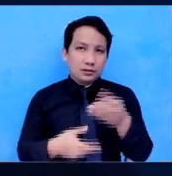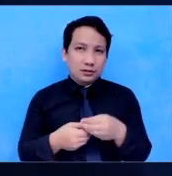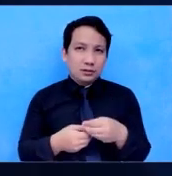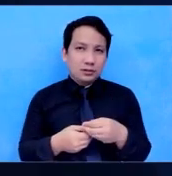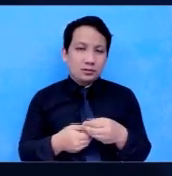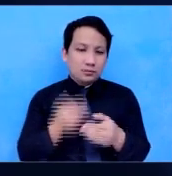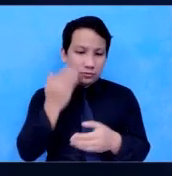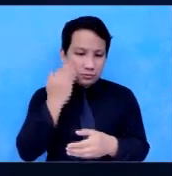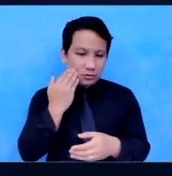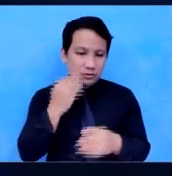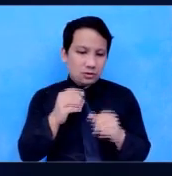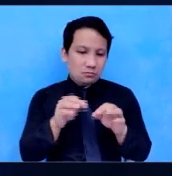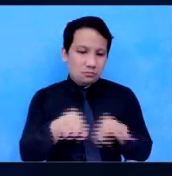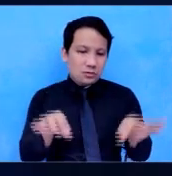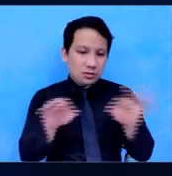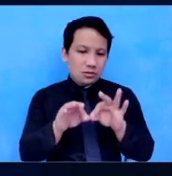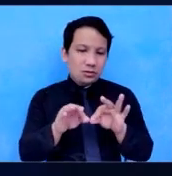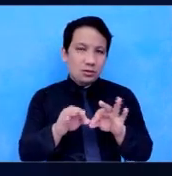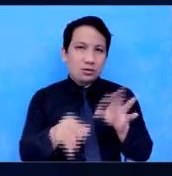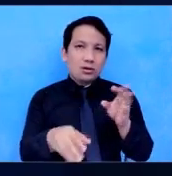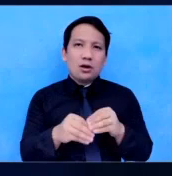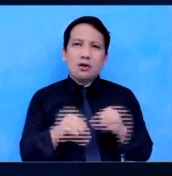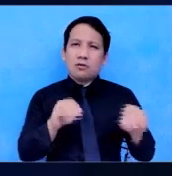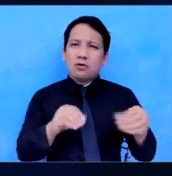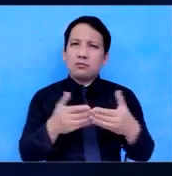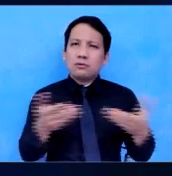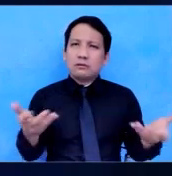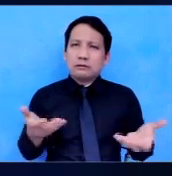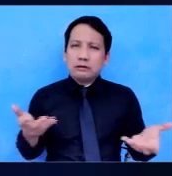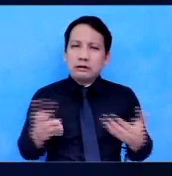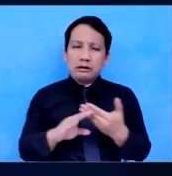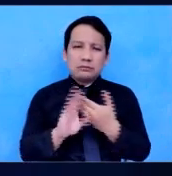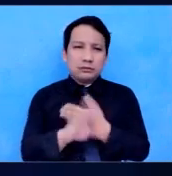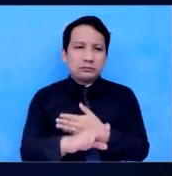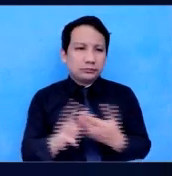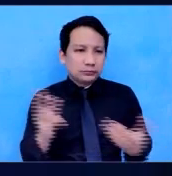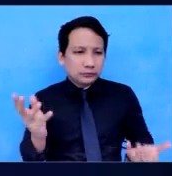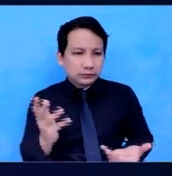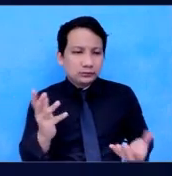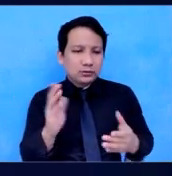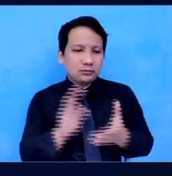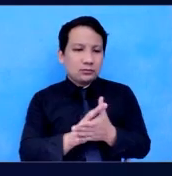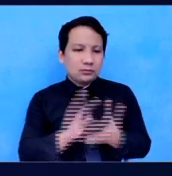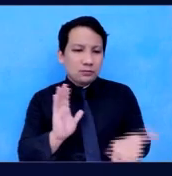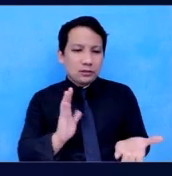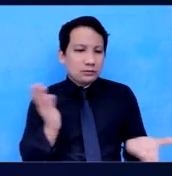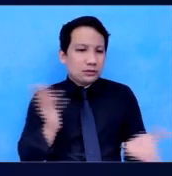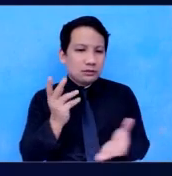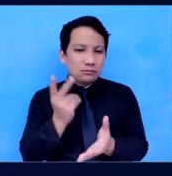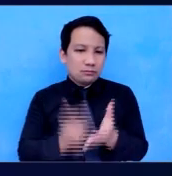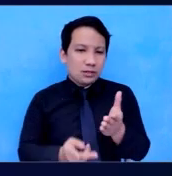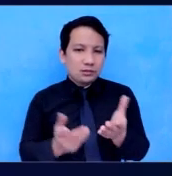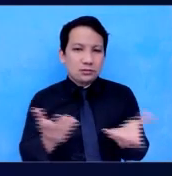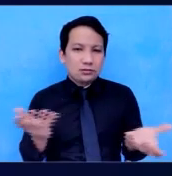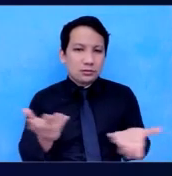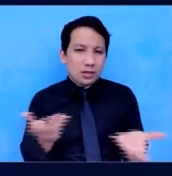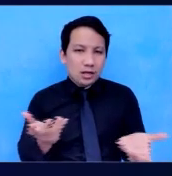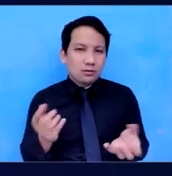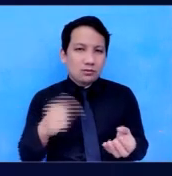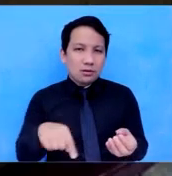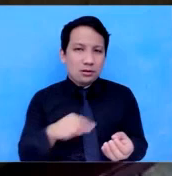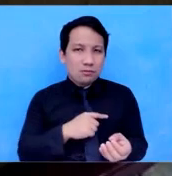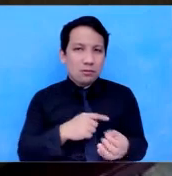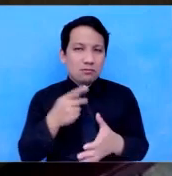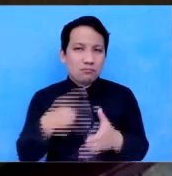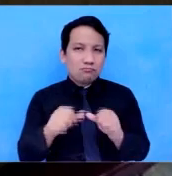By doing so, we can see, no, saan po nang gagaling, saan po tumataas ang presyo, kung bakit nagiging ganon ang retail